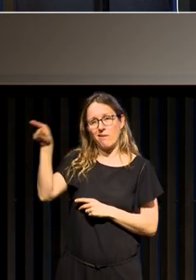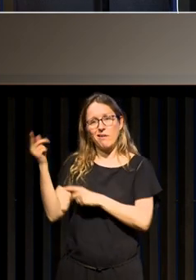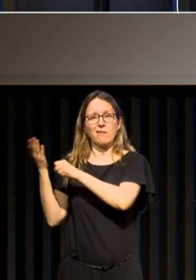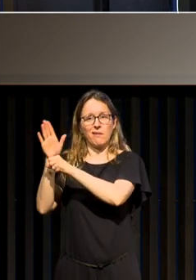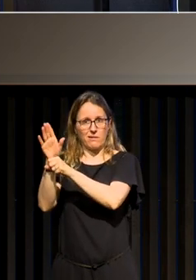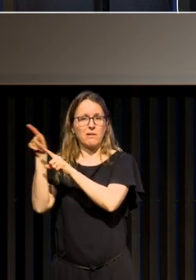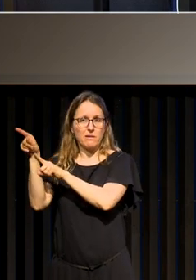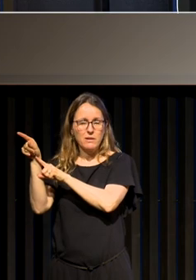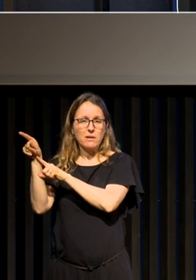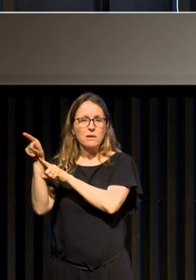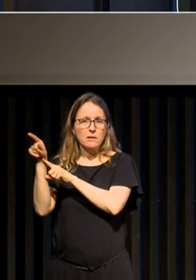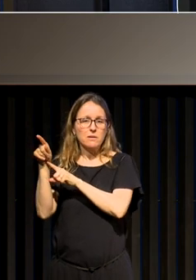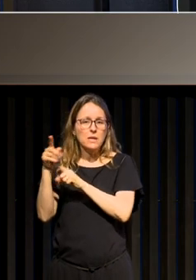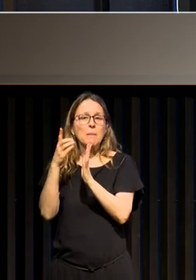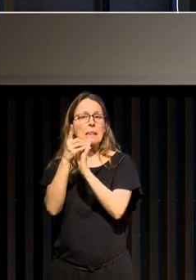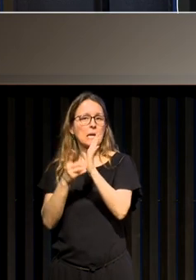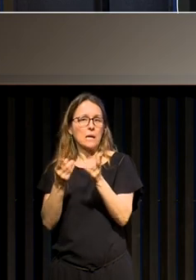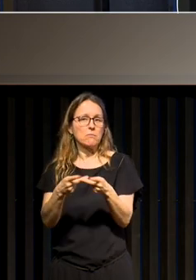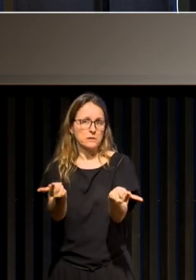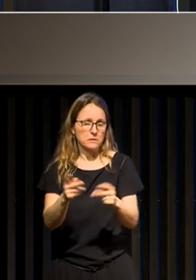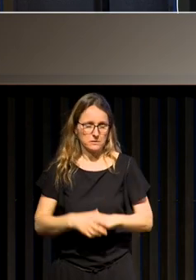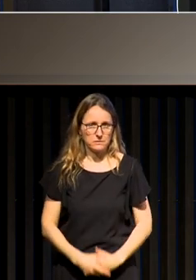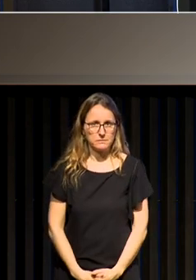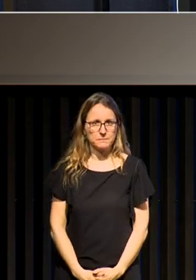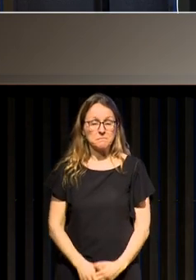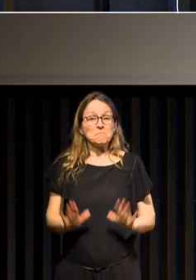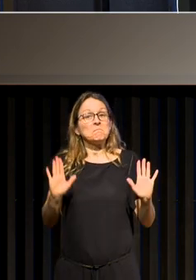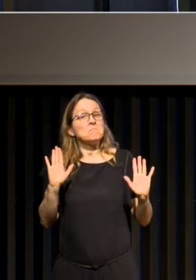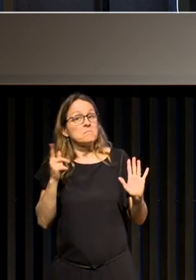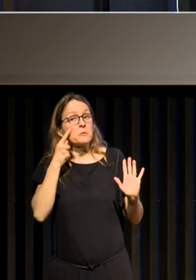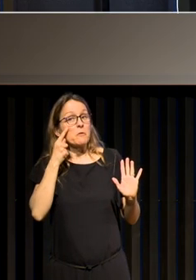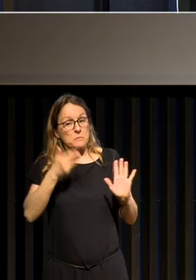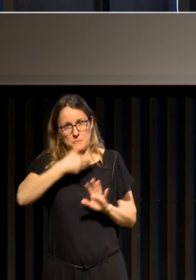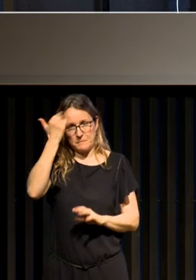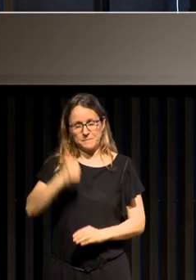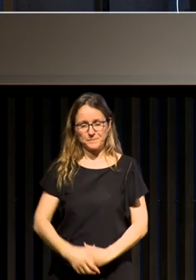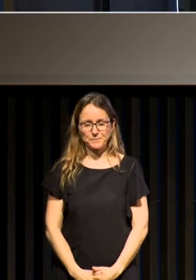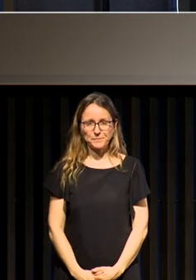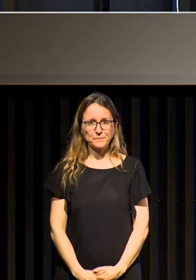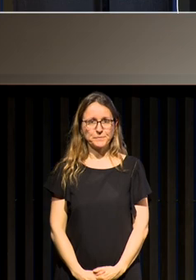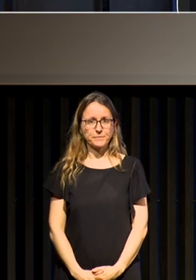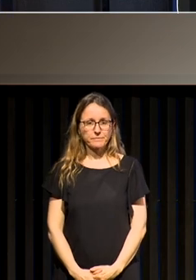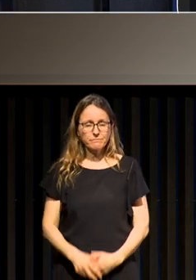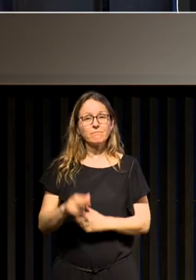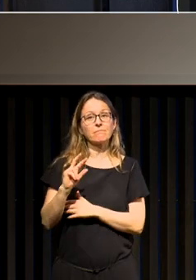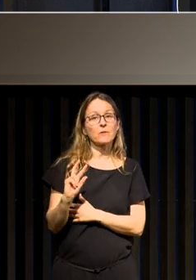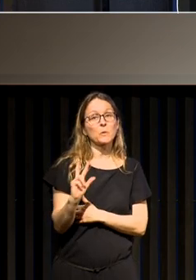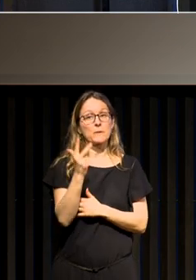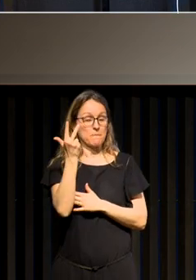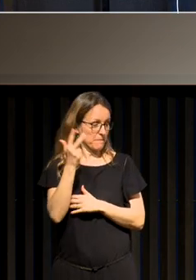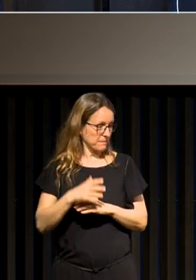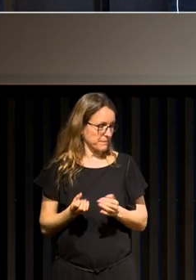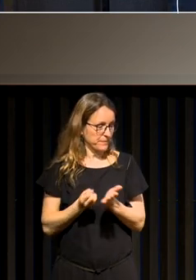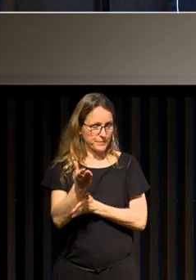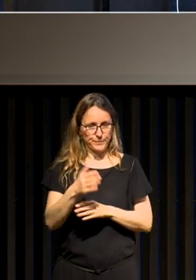de faire passer ce décret après qu'ils aient eu l'état des stocks. Bon, mais bon, pour le moment, je ne sais pas. Troisième élément